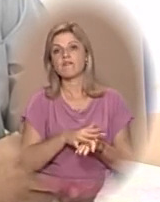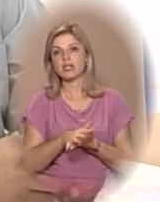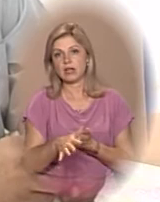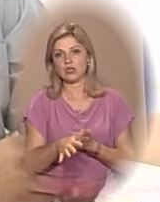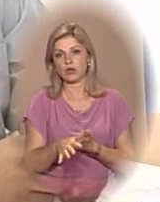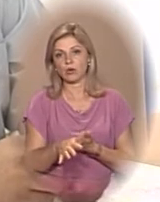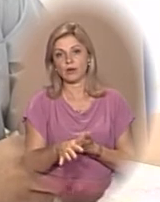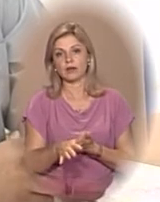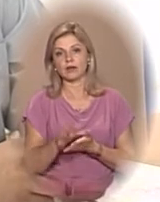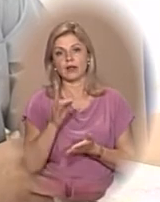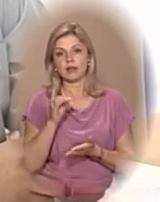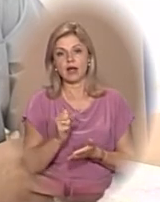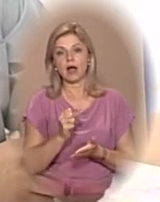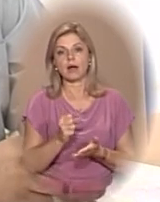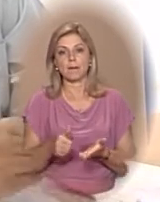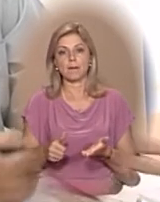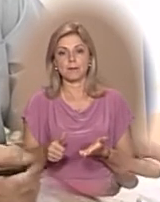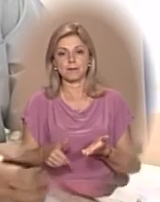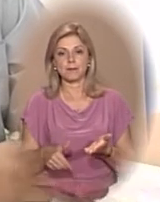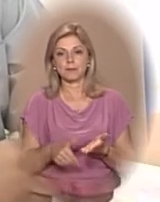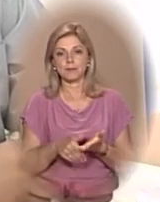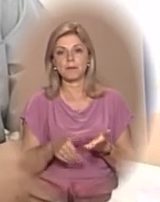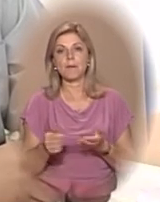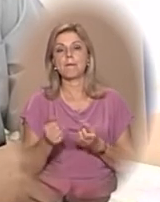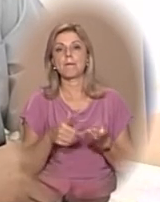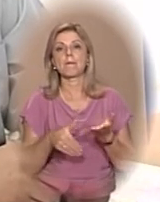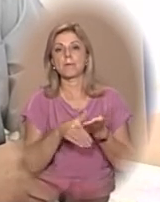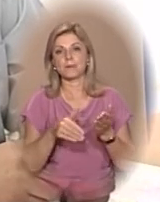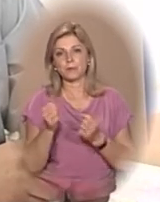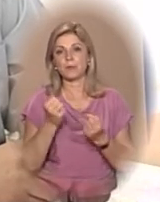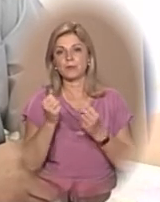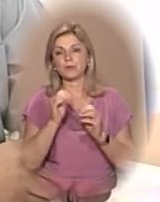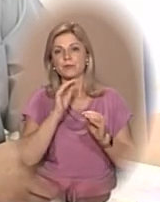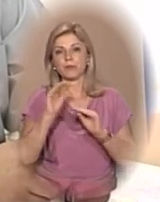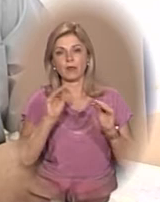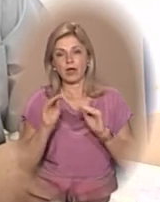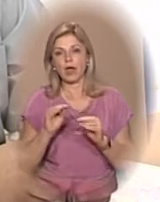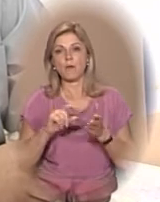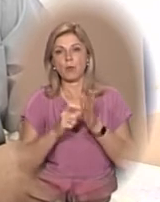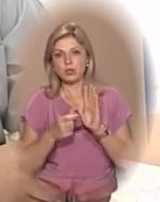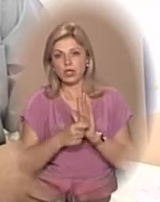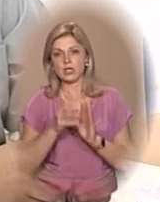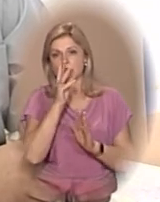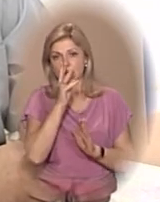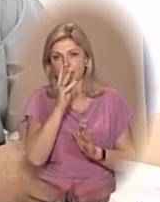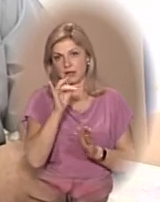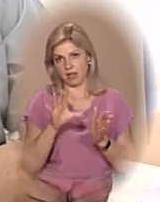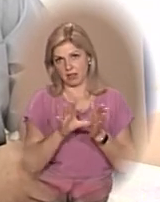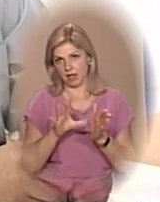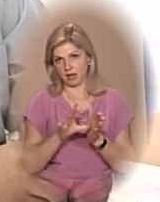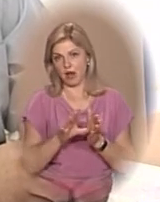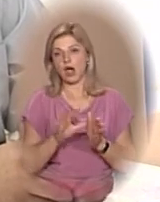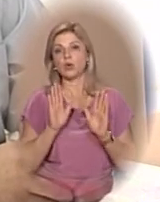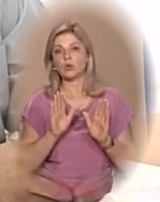на підтримання самого приміщення, заробітну плату, енергоносії. Тобто